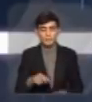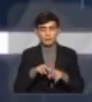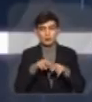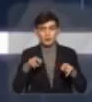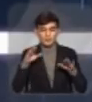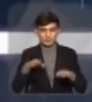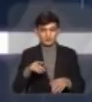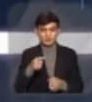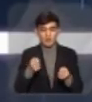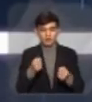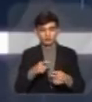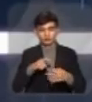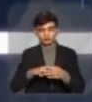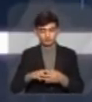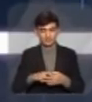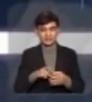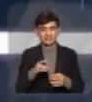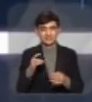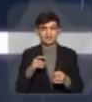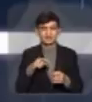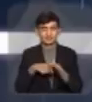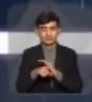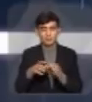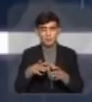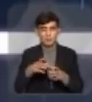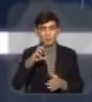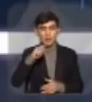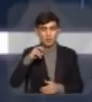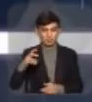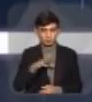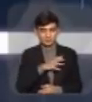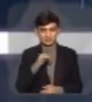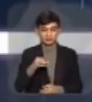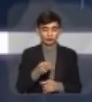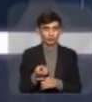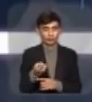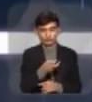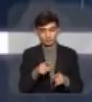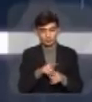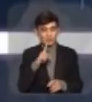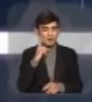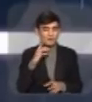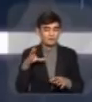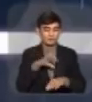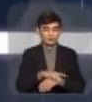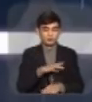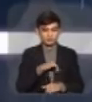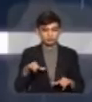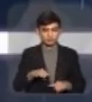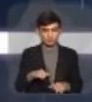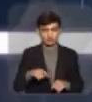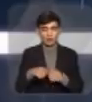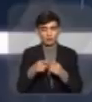Петропавлда көліктің артына резеңке баллон тіркеп, қаланың орталық көшелерімен тайраңдап жүрген жастар ұсталды. Олар ереже